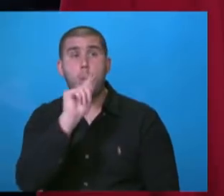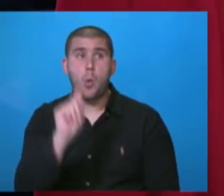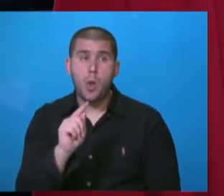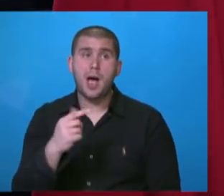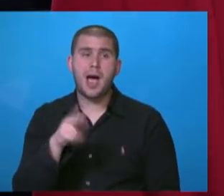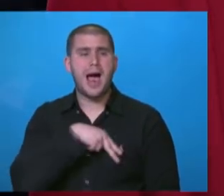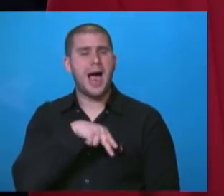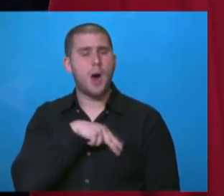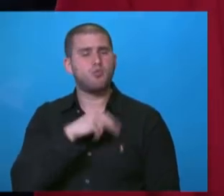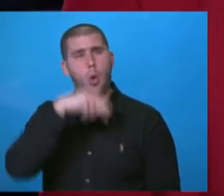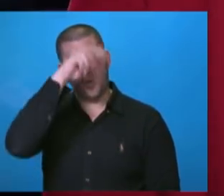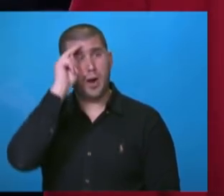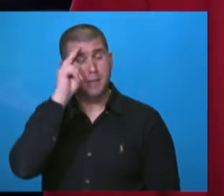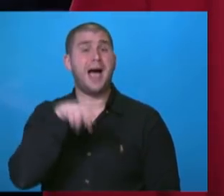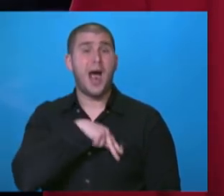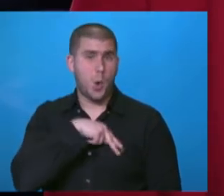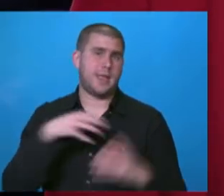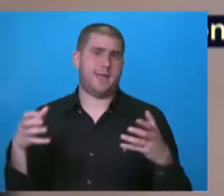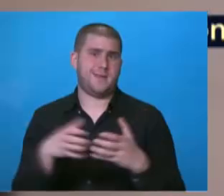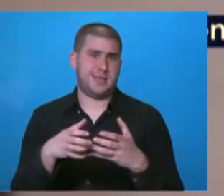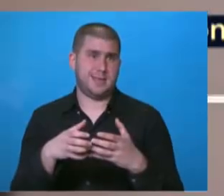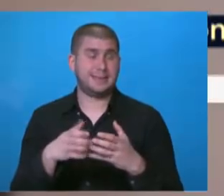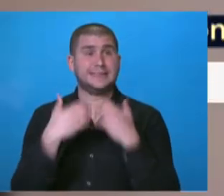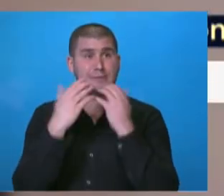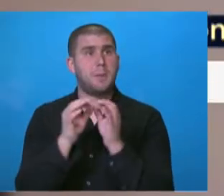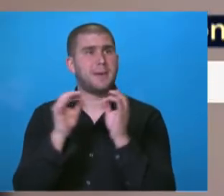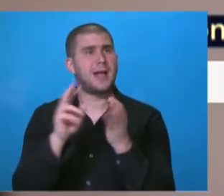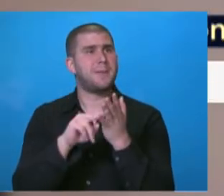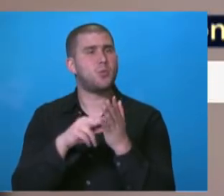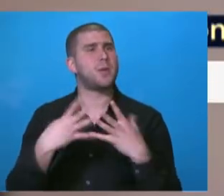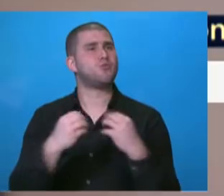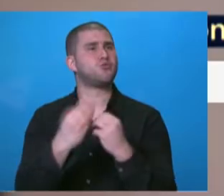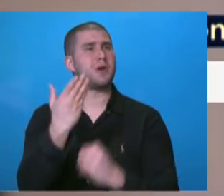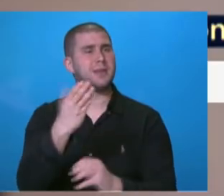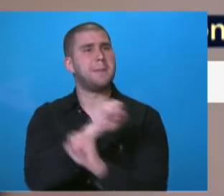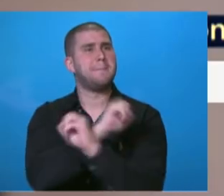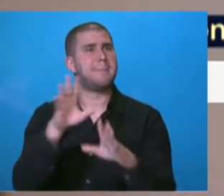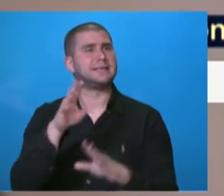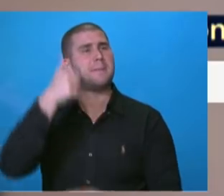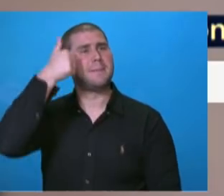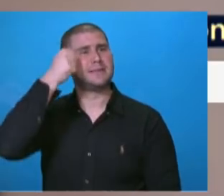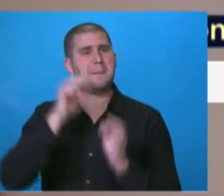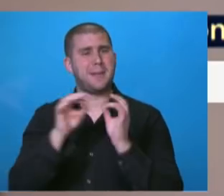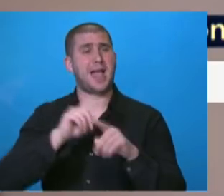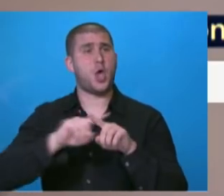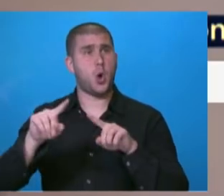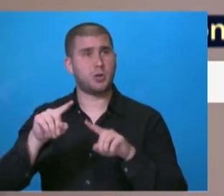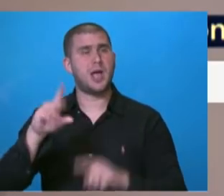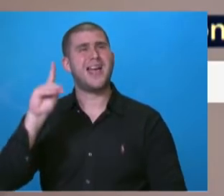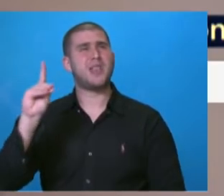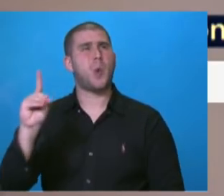אחריות הורית, אחריות חברתית. הסיפור מתחיל בתמונה המשפחתית הזאת שפרסם באינסטגרם בתחילת החודש, דוויין